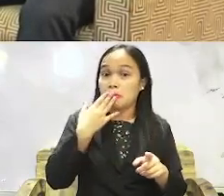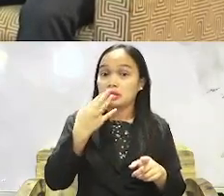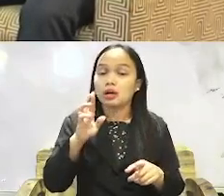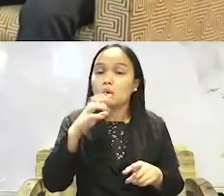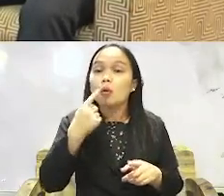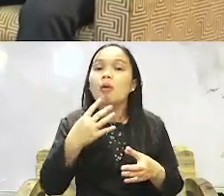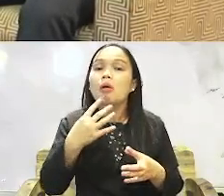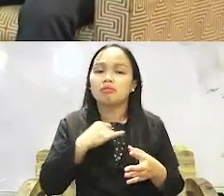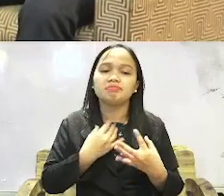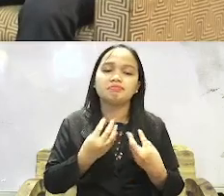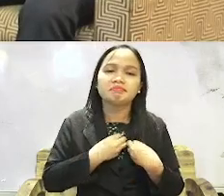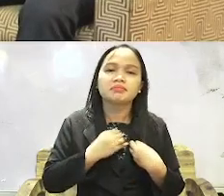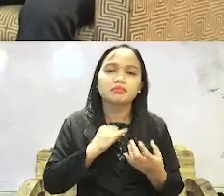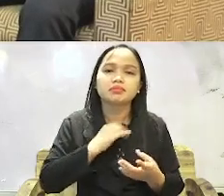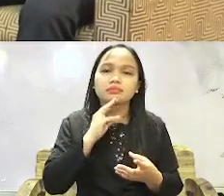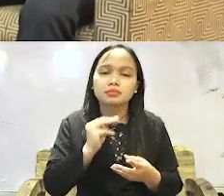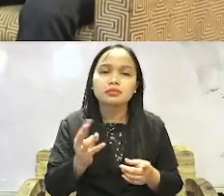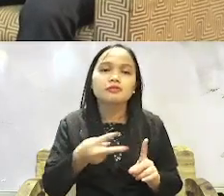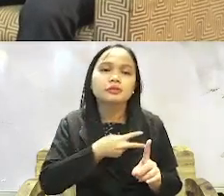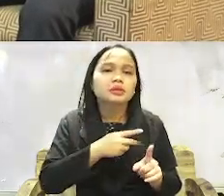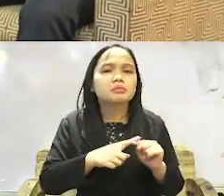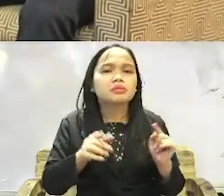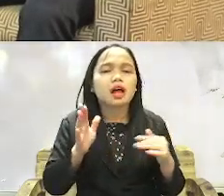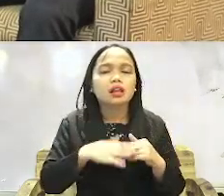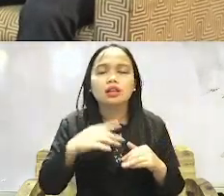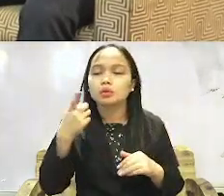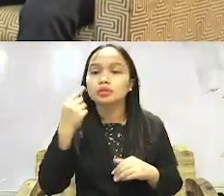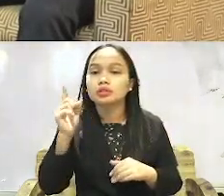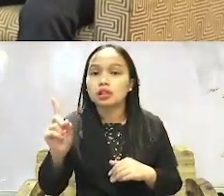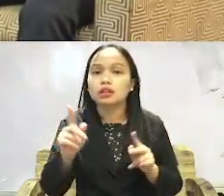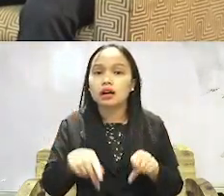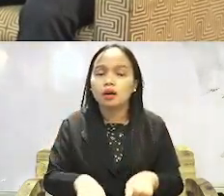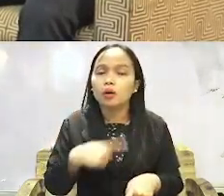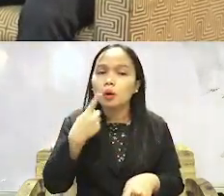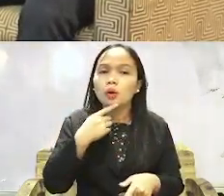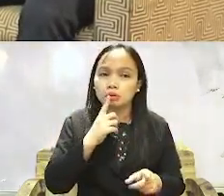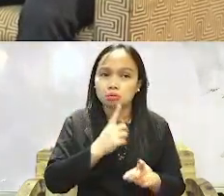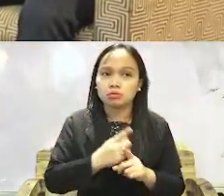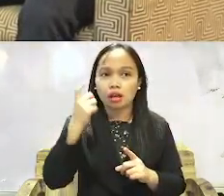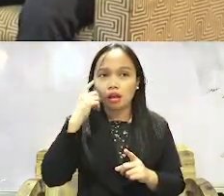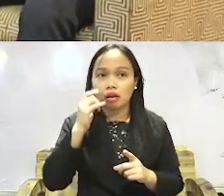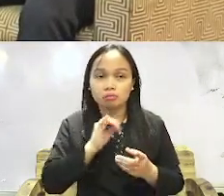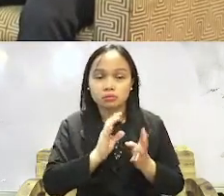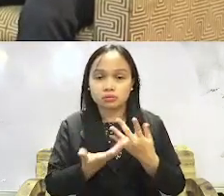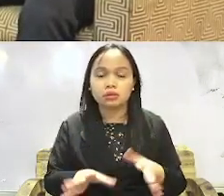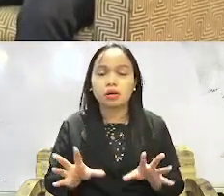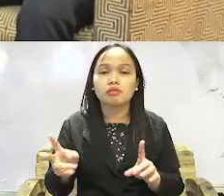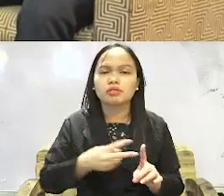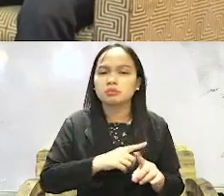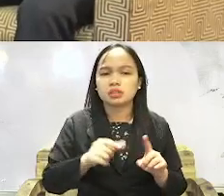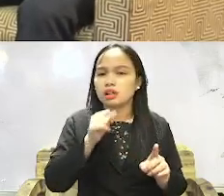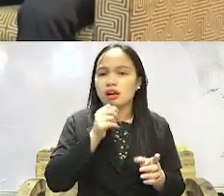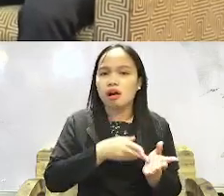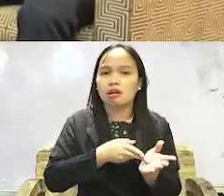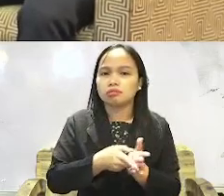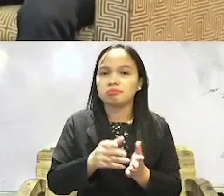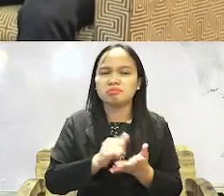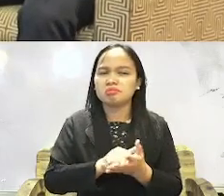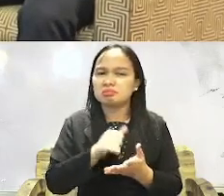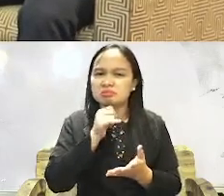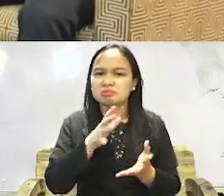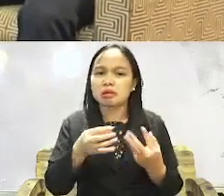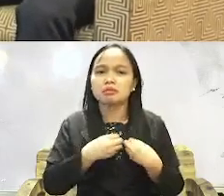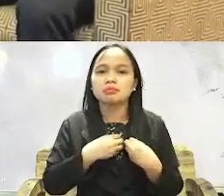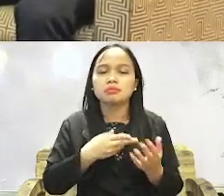niya na nabiktima siya, kaysa doon sa isang tao na alam niyang biktima na siya, pero hindi niya inaamin na biktima na siya. Amen.